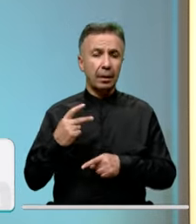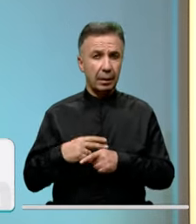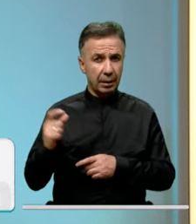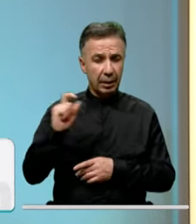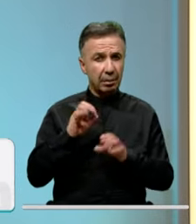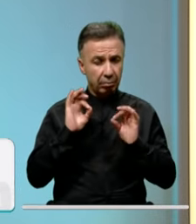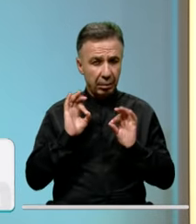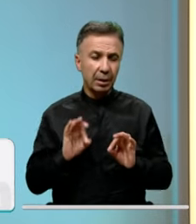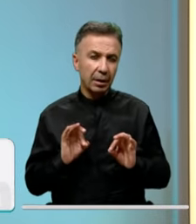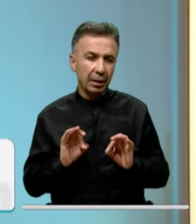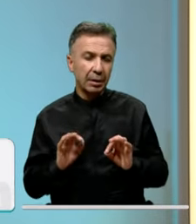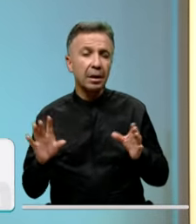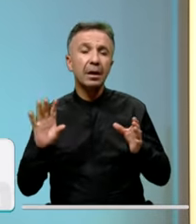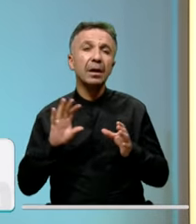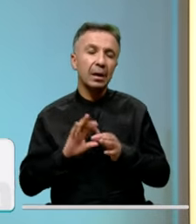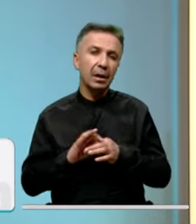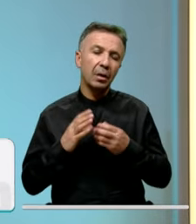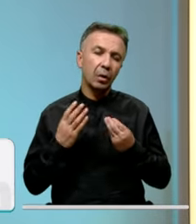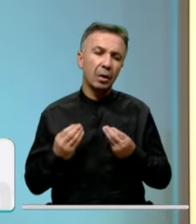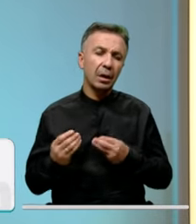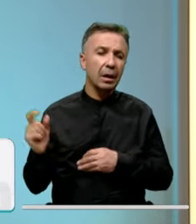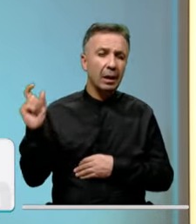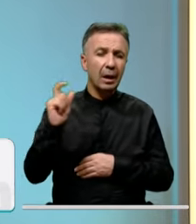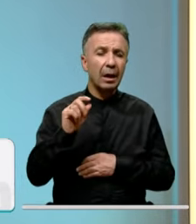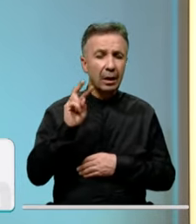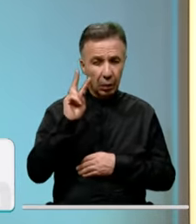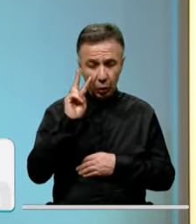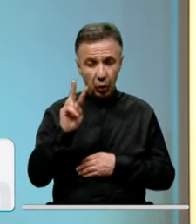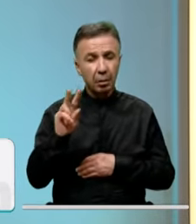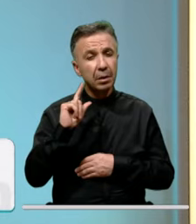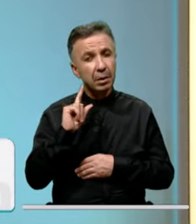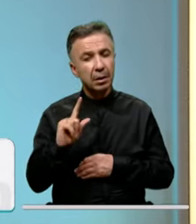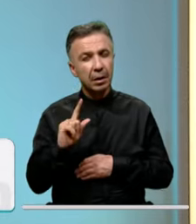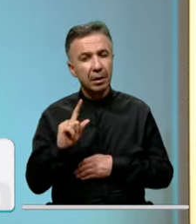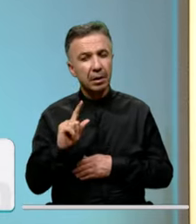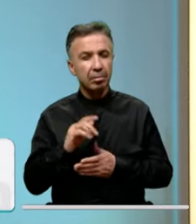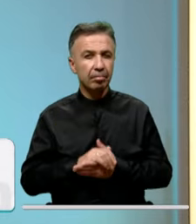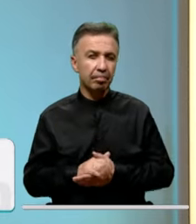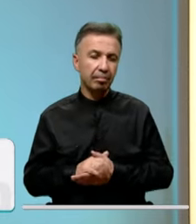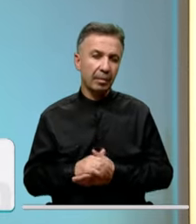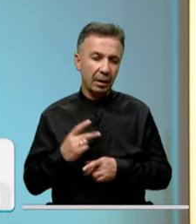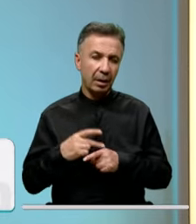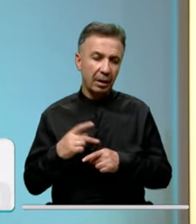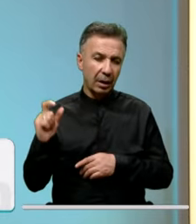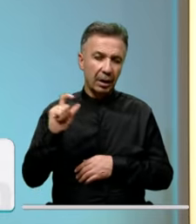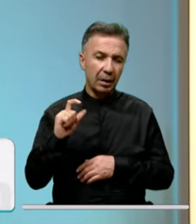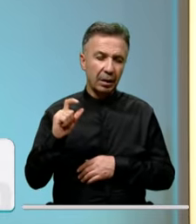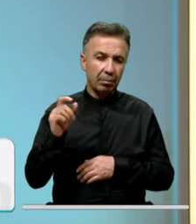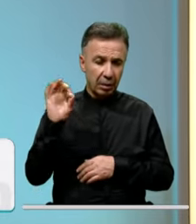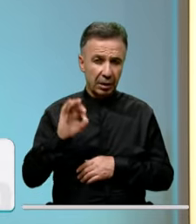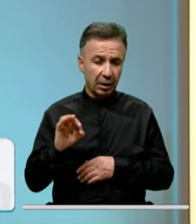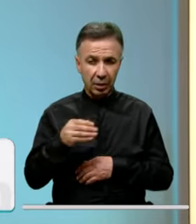Zilhicce'nin başlangıcıyla ilgili hilalin görülmesi gerekir. Zilhicce'nin başlangıcında kurban kesmiyoruz ki